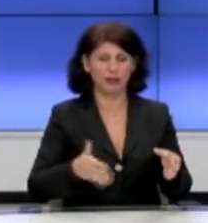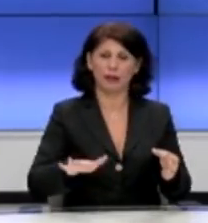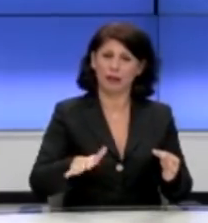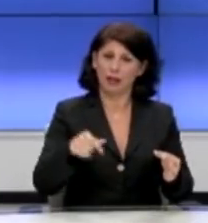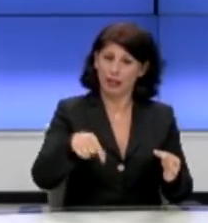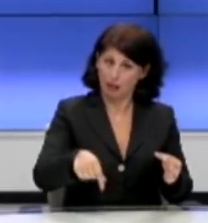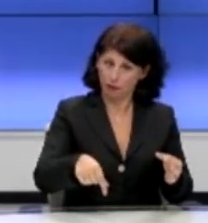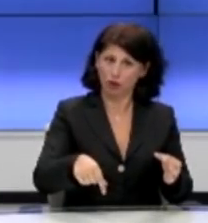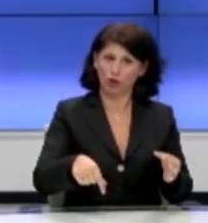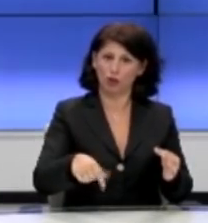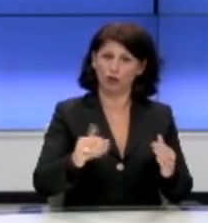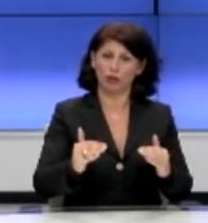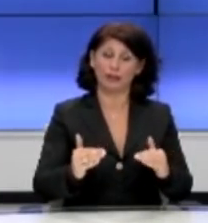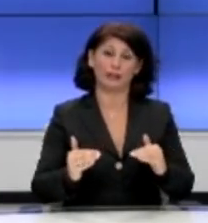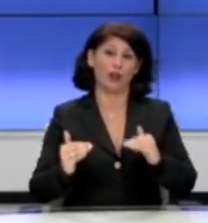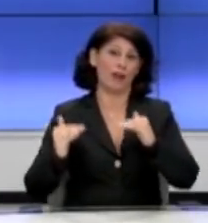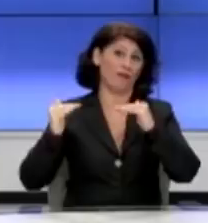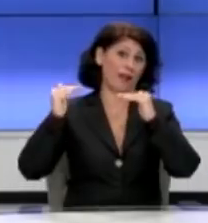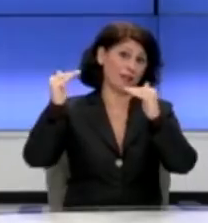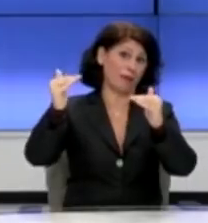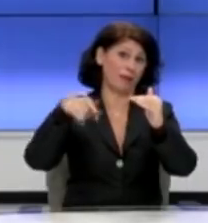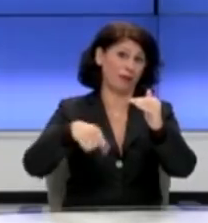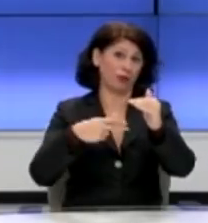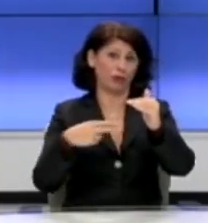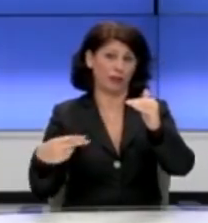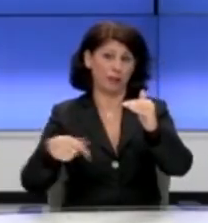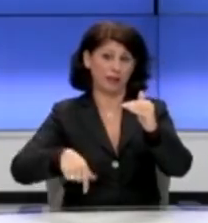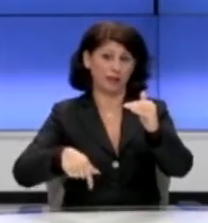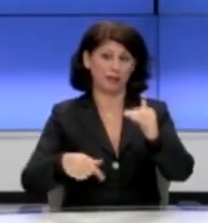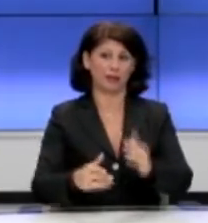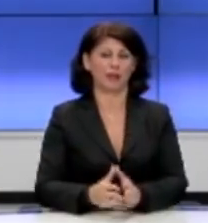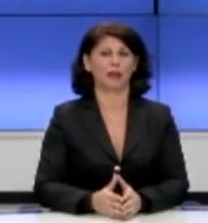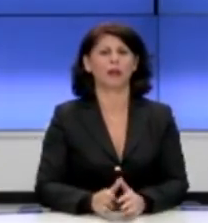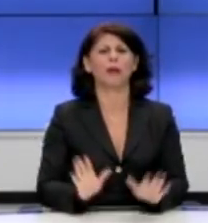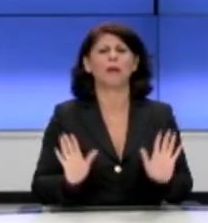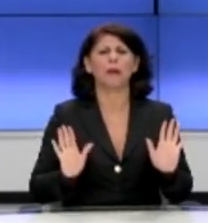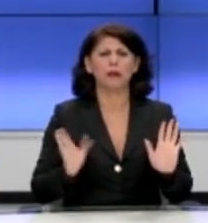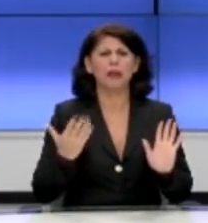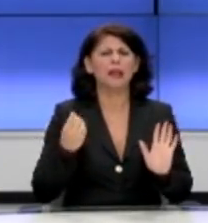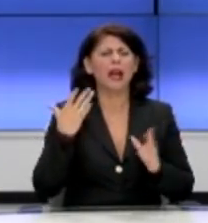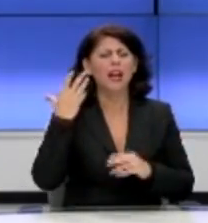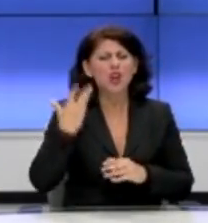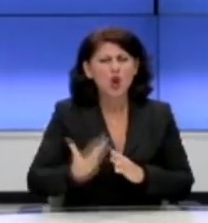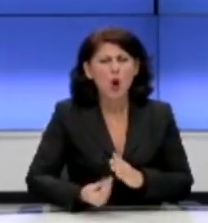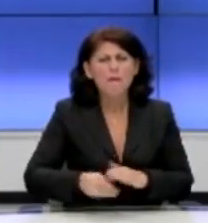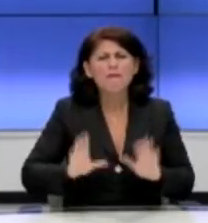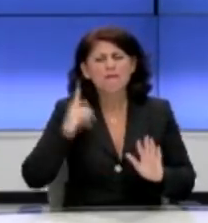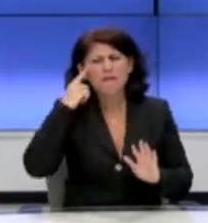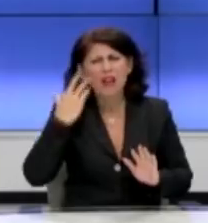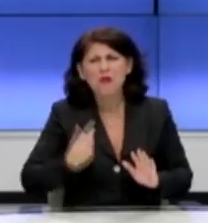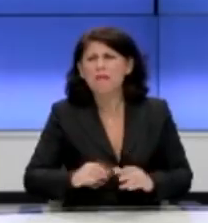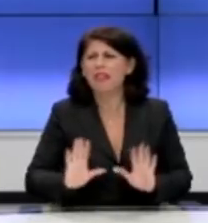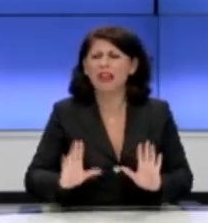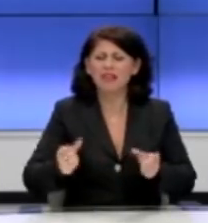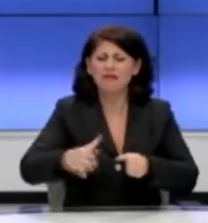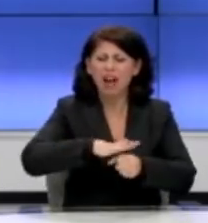προφανώς γι' αυτό το ανεβάσατε πάρα πολύ αυτό το ζήτημα σήμερα, χωρίς να έχει κανένα νόημα ούτε